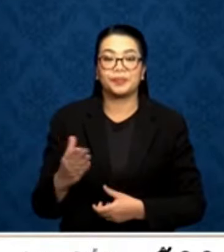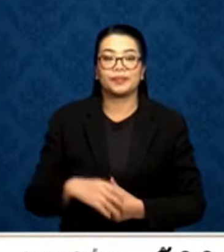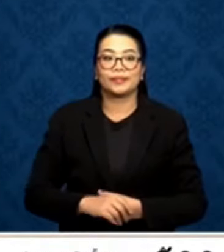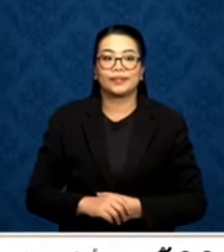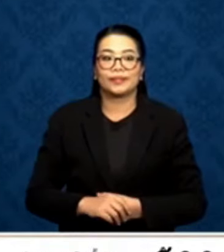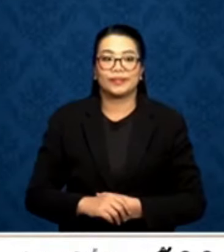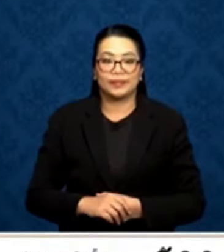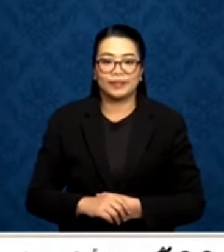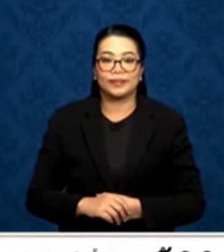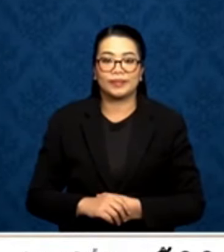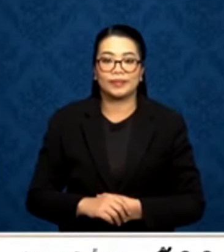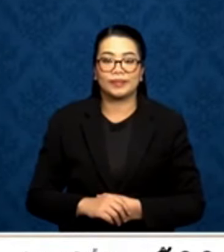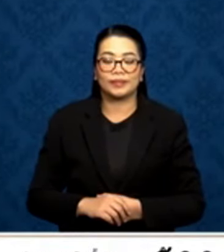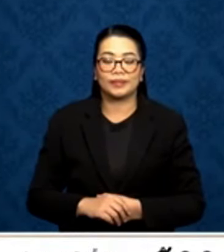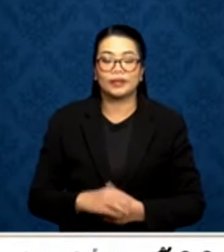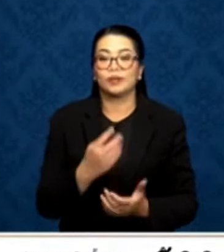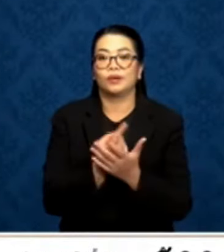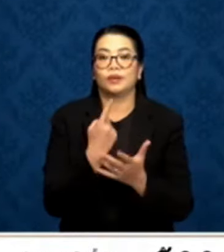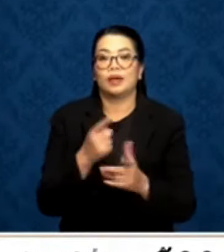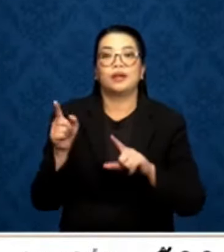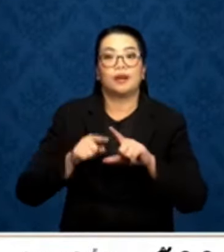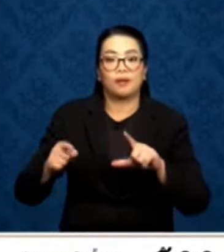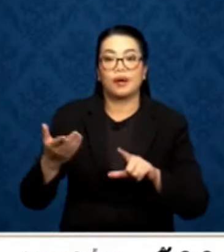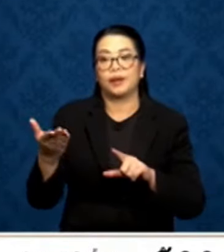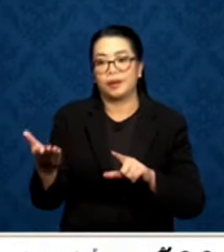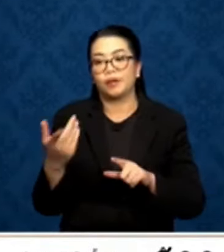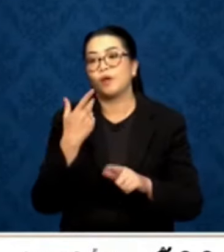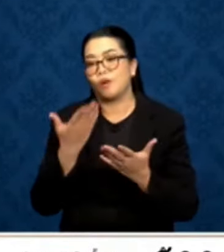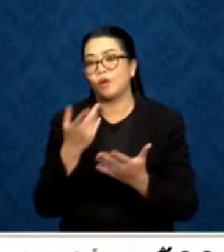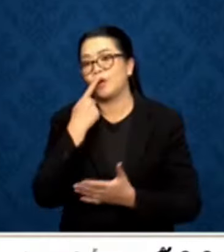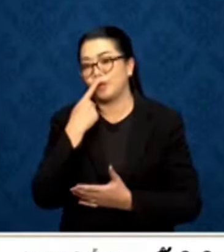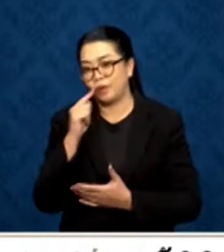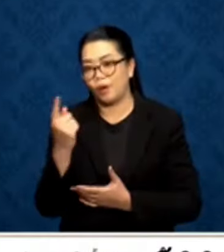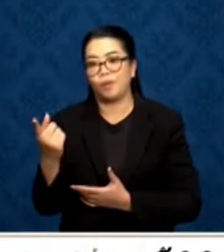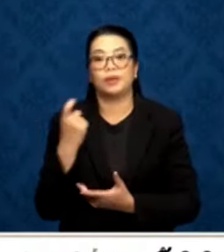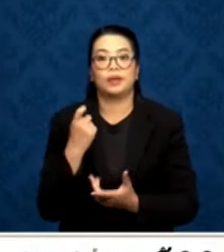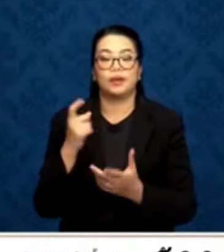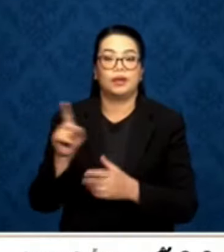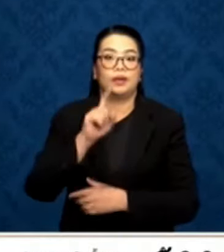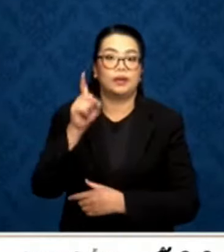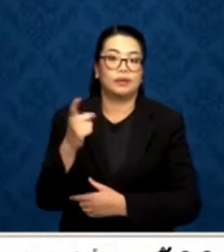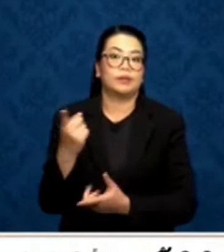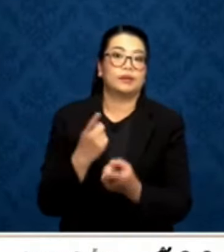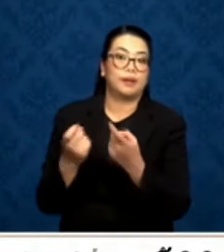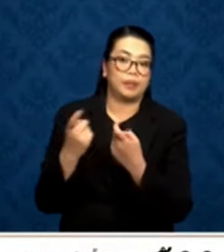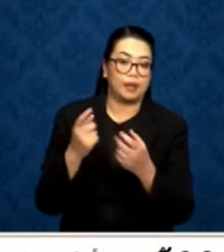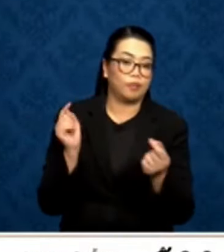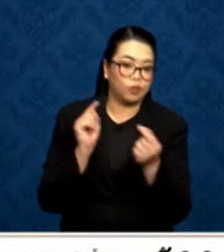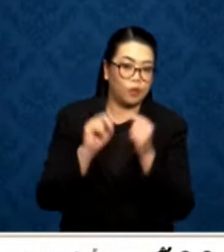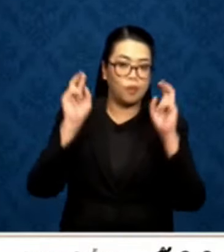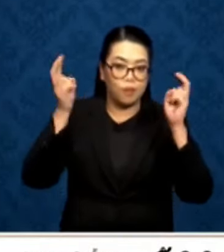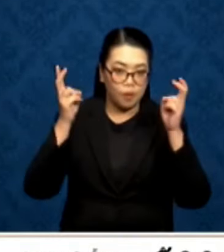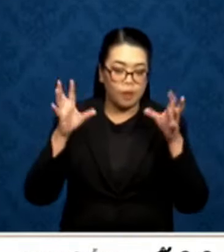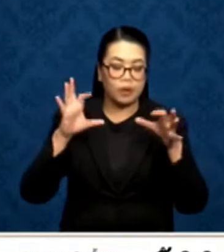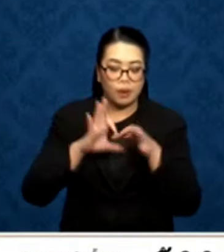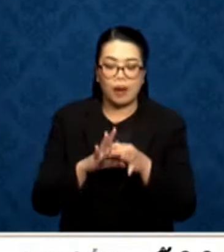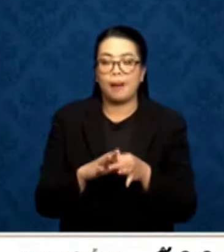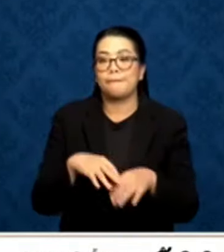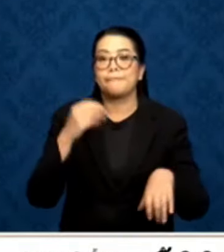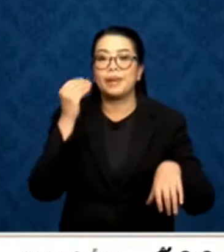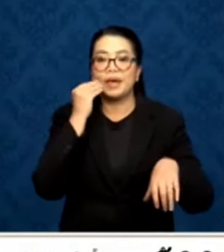สมาชิกสภาพานราษฎรจากพรรคเก้าไกลท่านกันตพลดวงอัมพรนะครับขออภัยที่เอ่ยนามนะครับประเด็นเกี่ยวกับเรื่องของการเคหะแห่ง